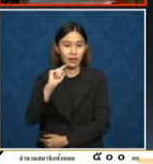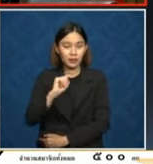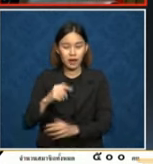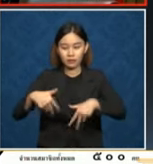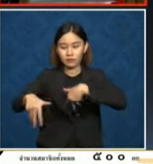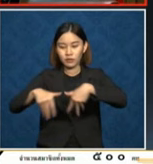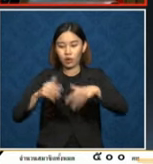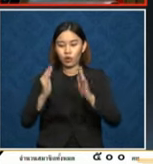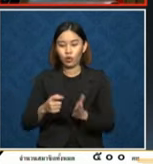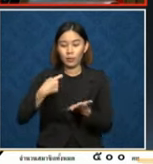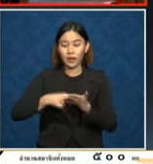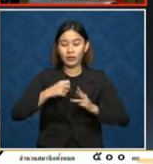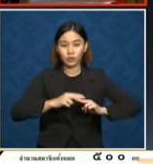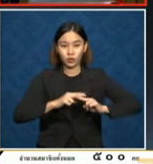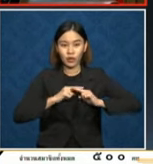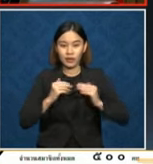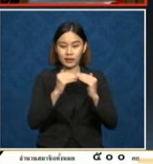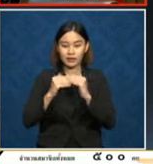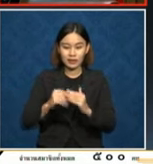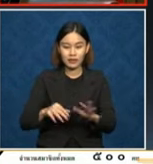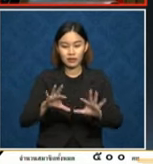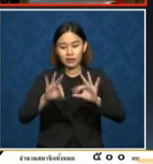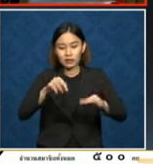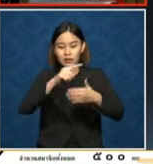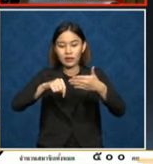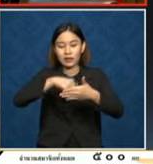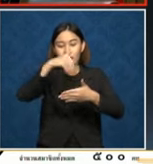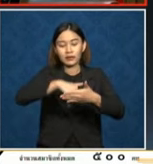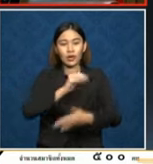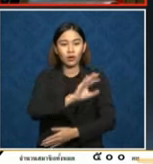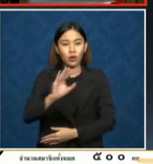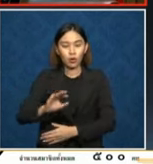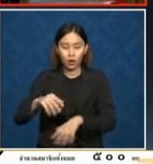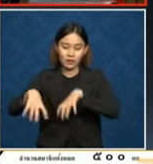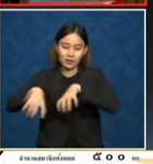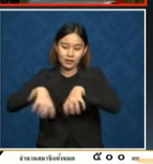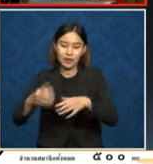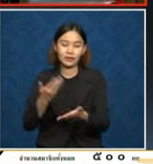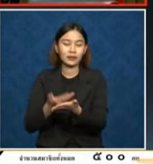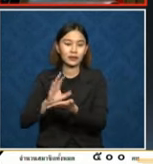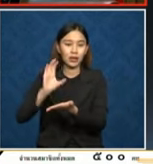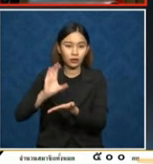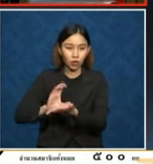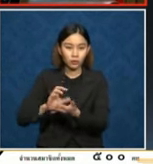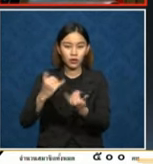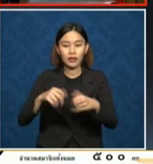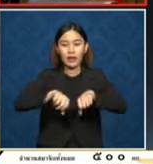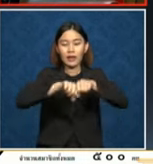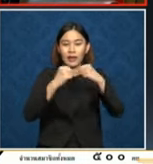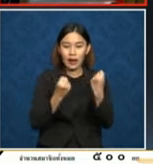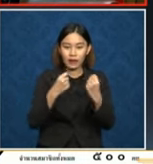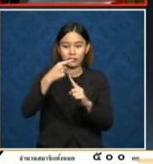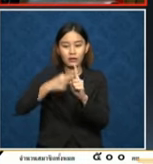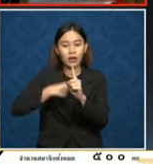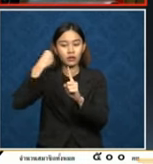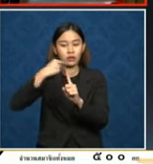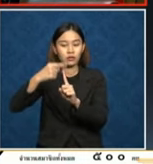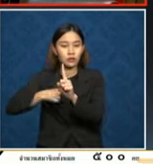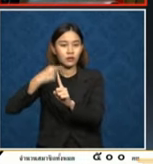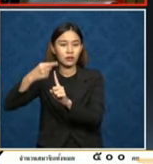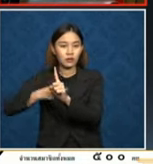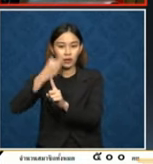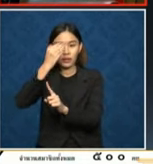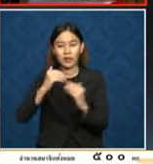พี่น้องผู้ประกันตนได้ไปใช้สิทธิ์เลือกผู้แทนของพวกเขาเองให้เข้าไปบริหารงบประมาณที่ถูกหักไปทุกเดือนทุกเดือน